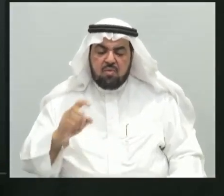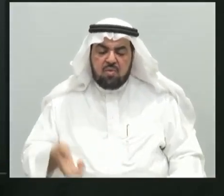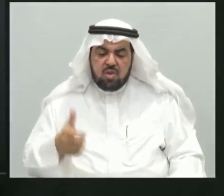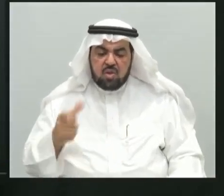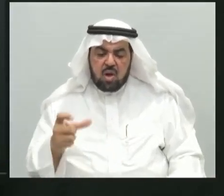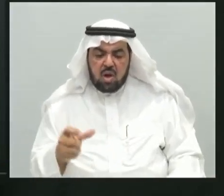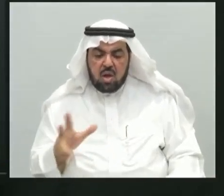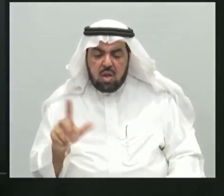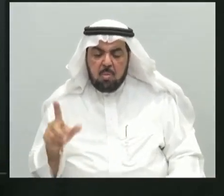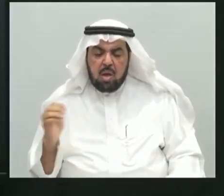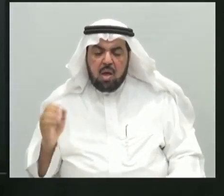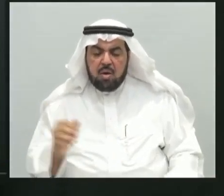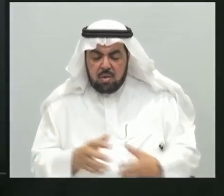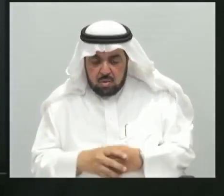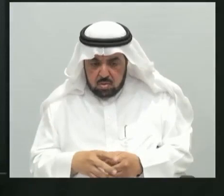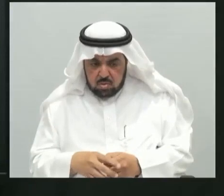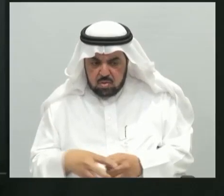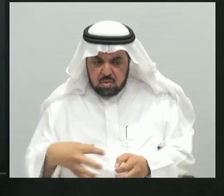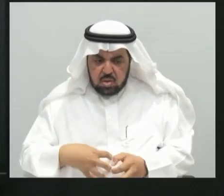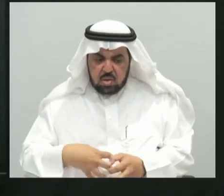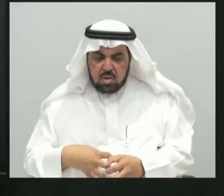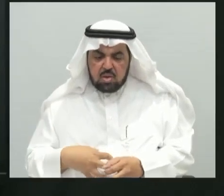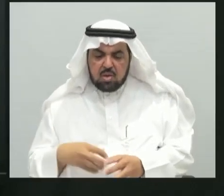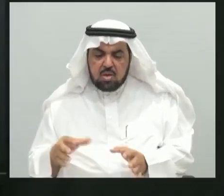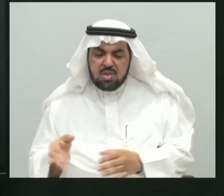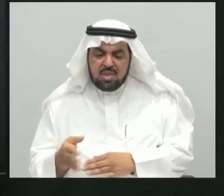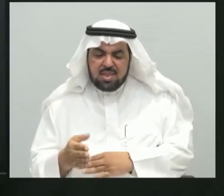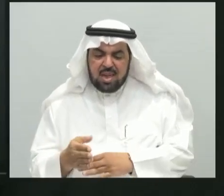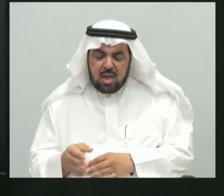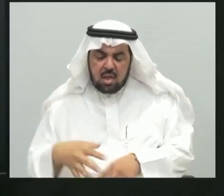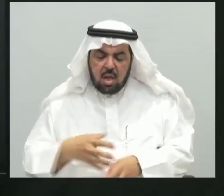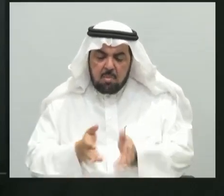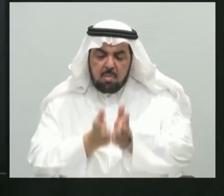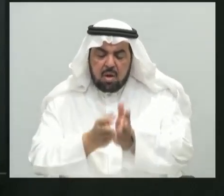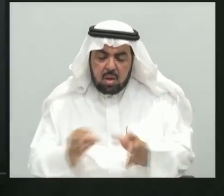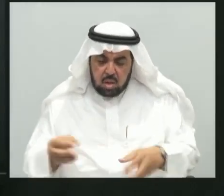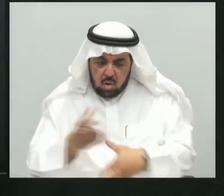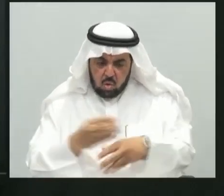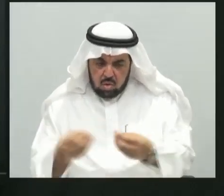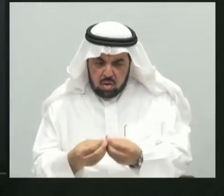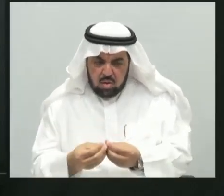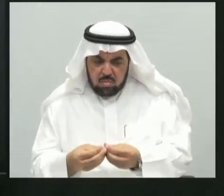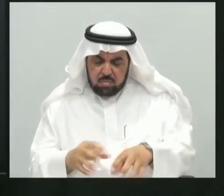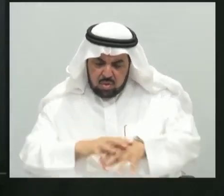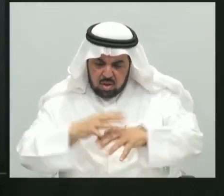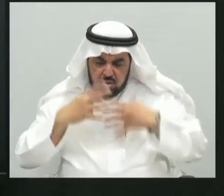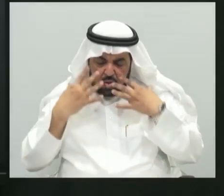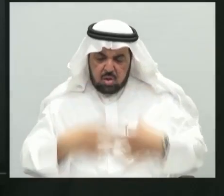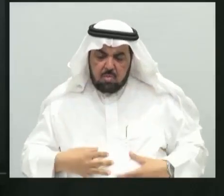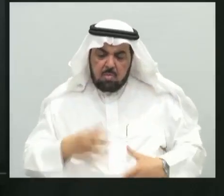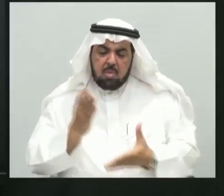الذي يكون بالنسبه للبطن في جراد البحر ذكرنا ان جراد البحر تتكون جسم جراد البحر من